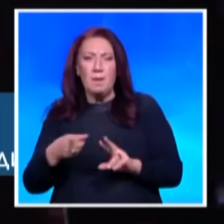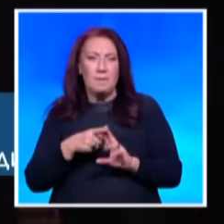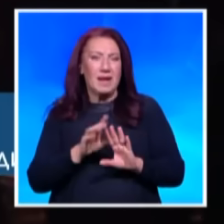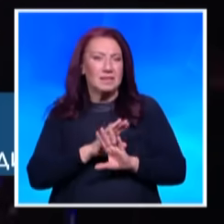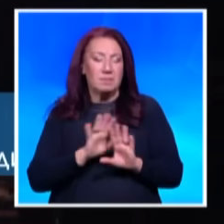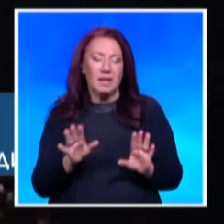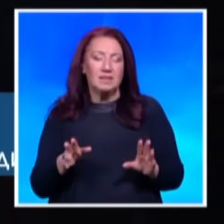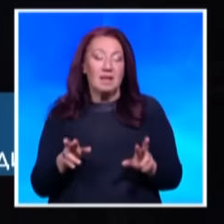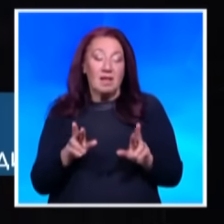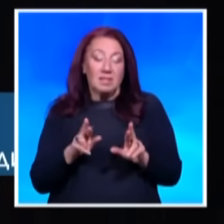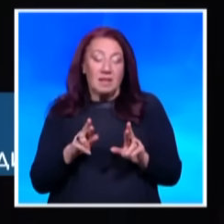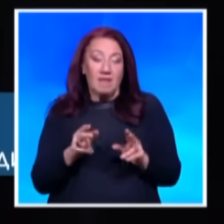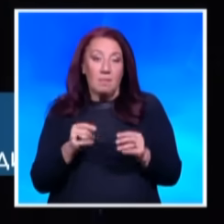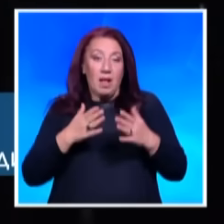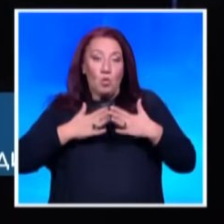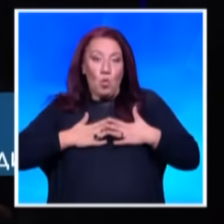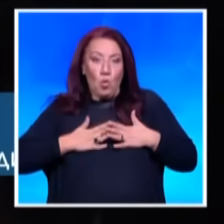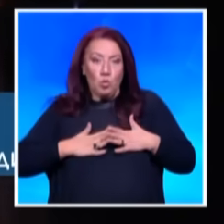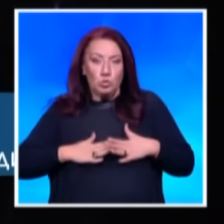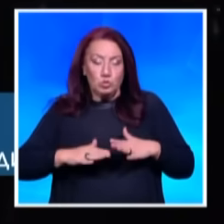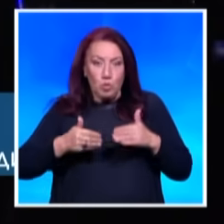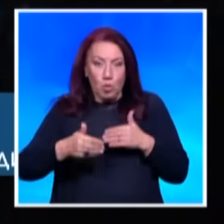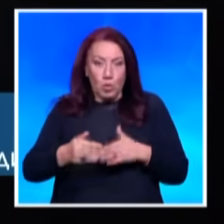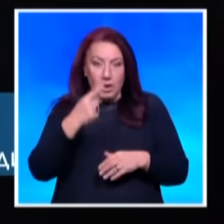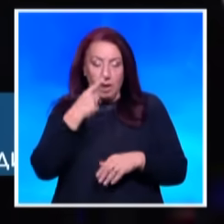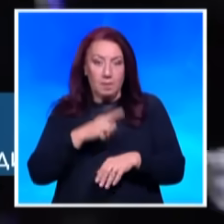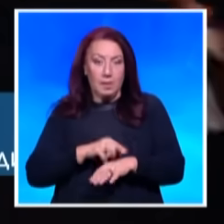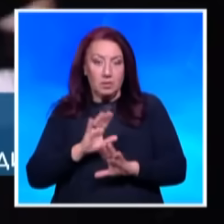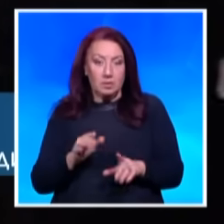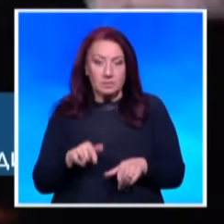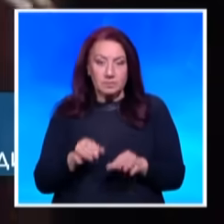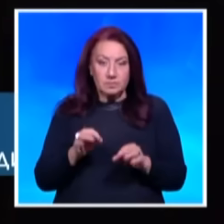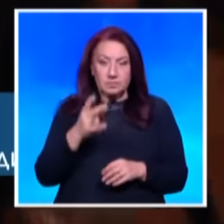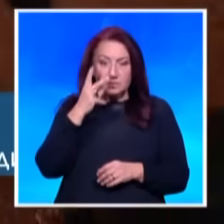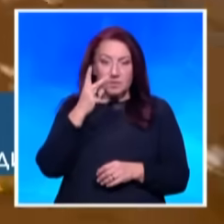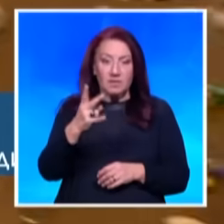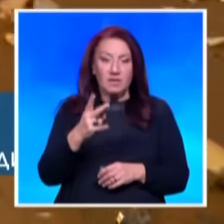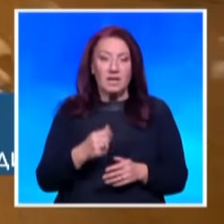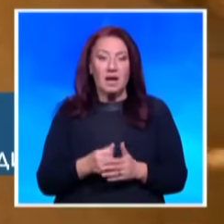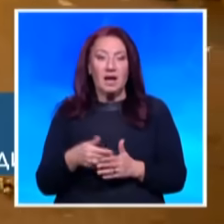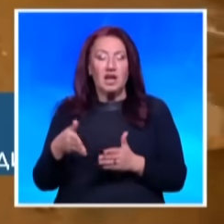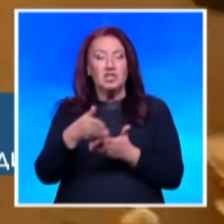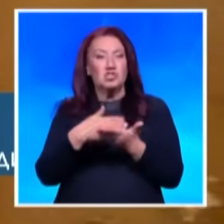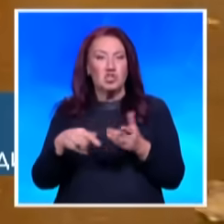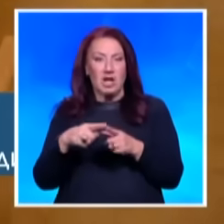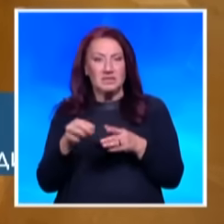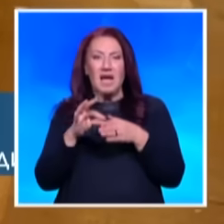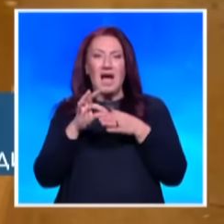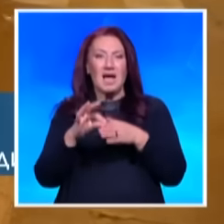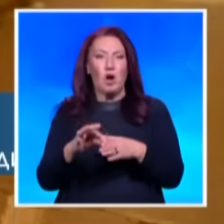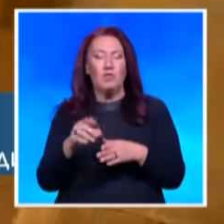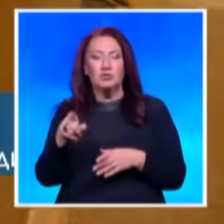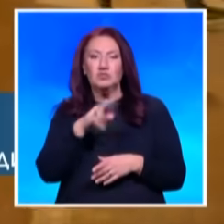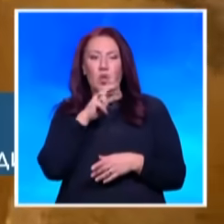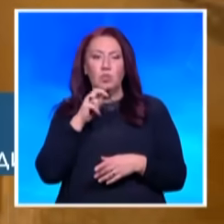пак деескалация на това напрежение в следващите минути, но до момента успях да зърна преди малко и част от ръководството в СДВР,